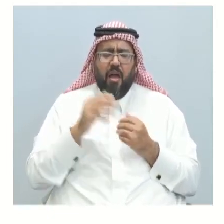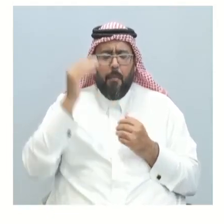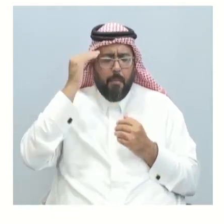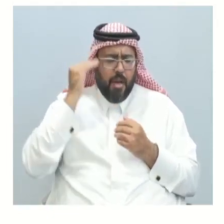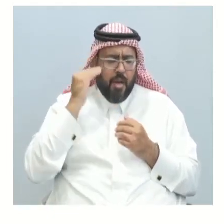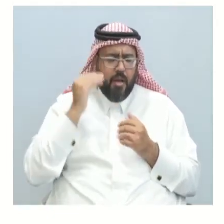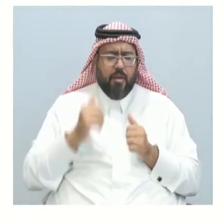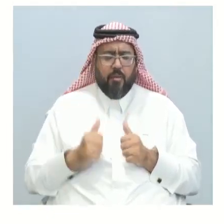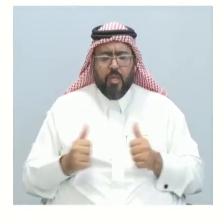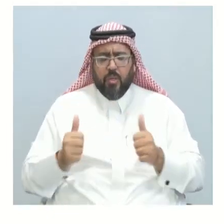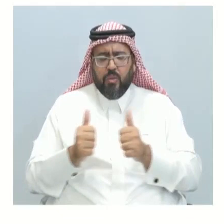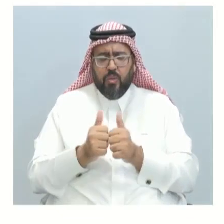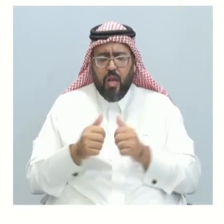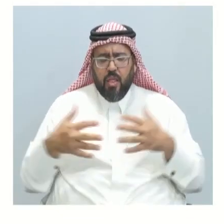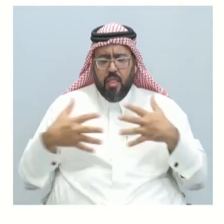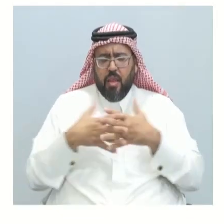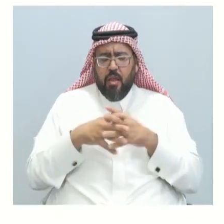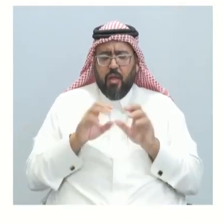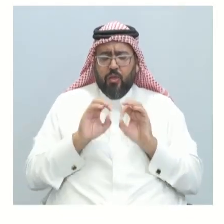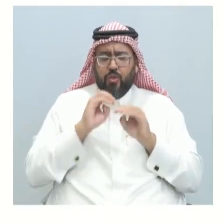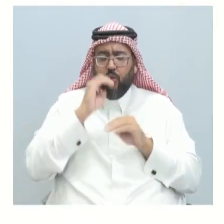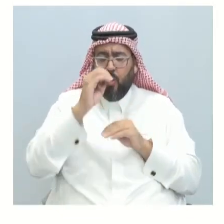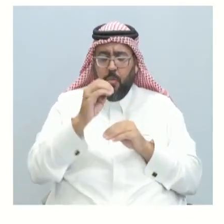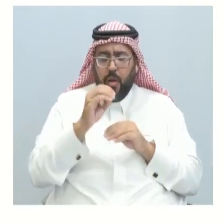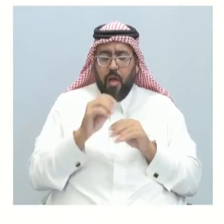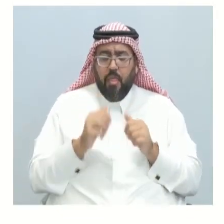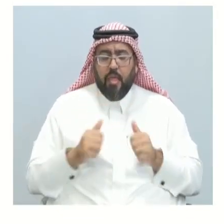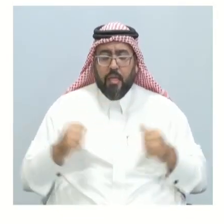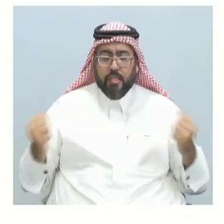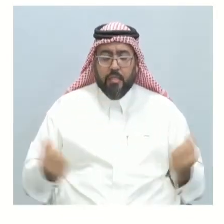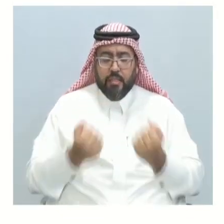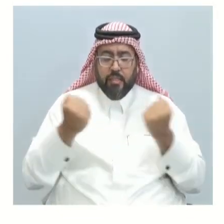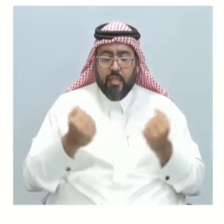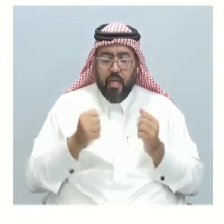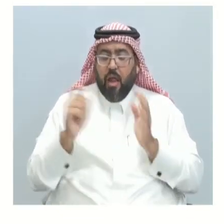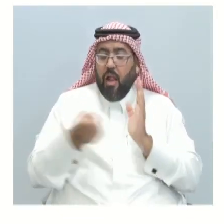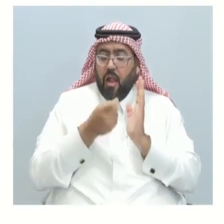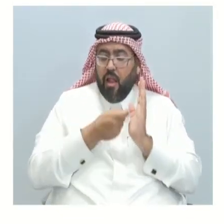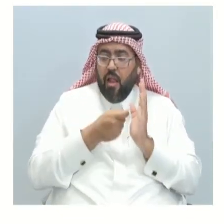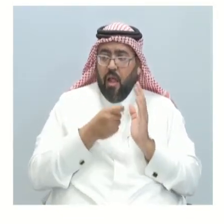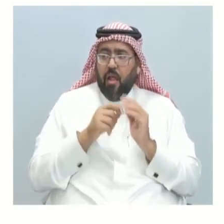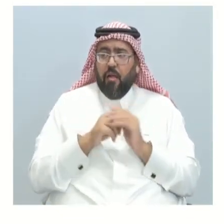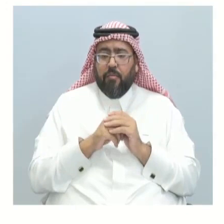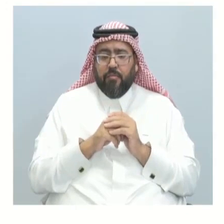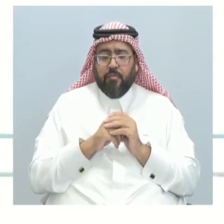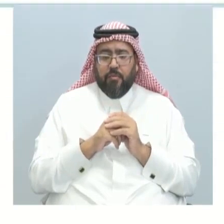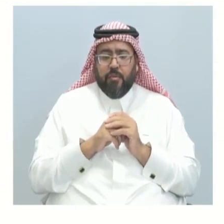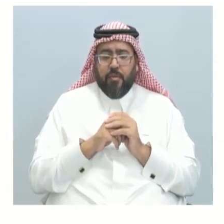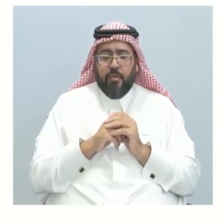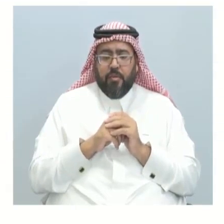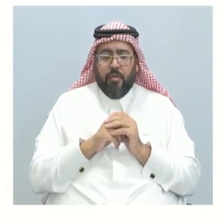افراد الاسره اريد منك ان تجيب على جوابا على هذا النشاط بتبيين الاثر في